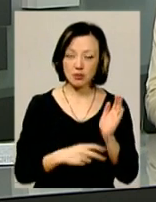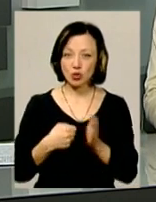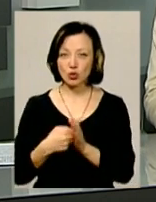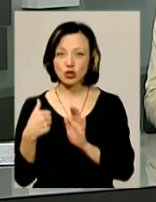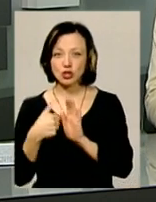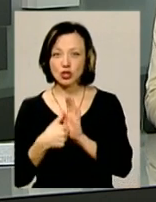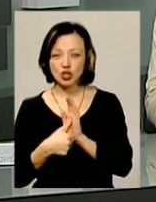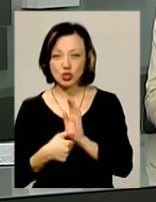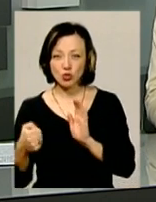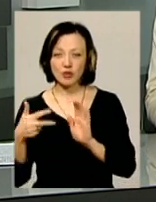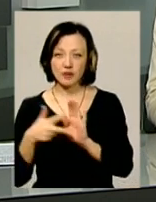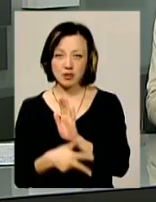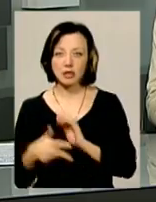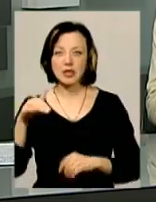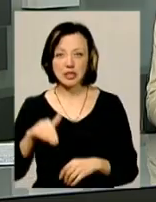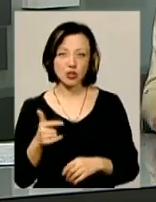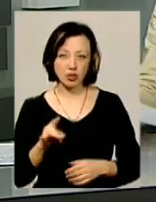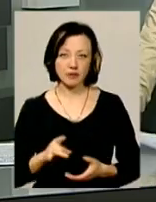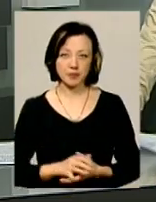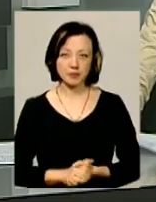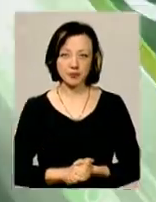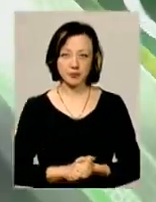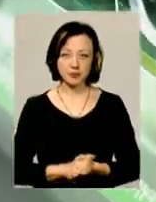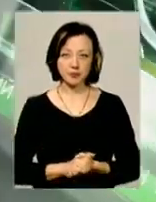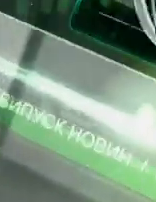до 680 тисяч гривень.